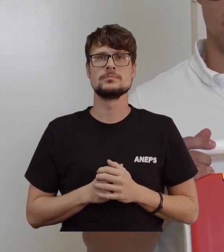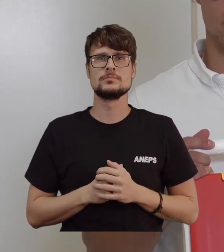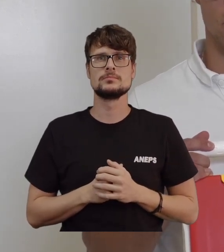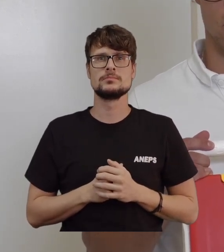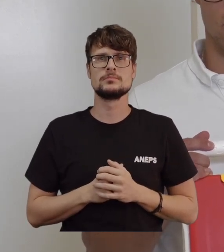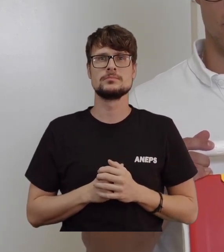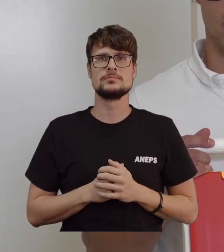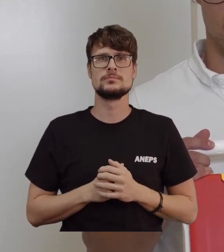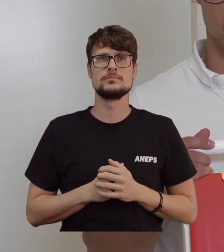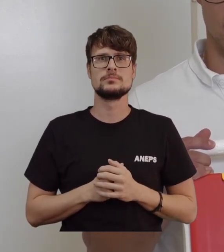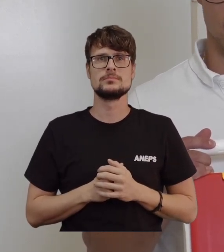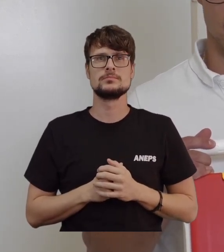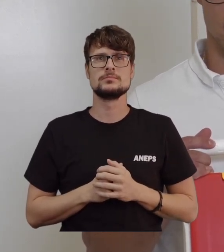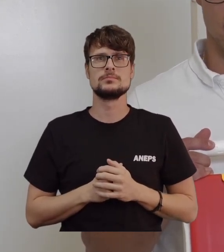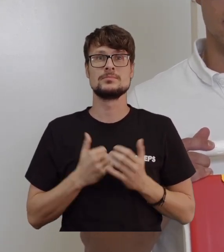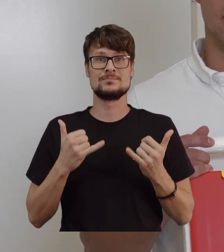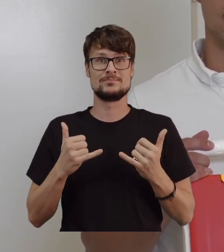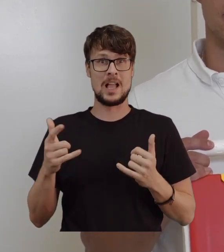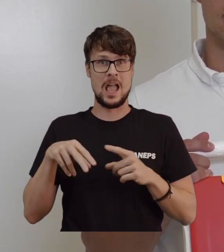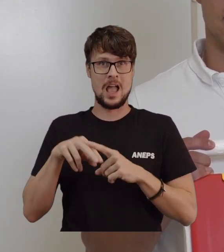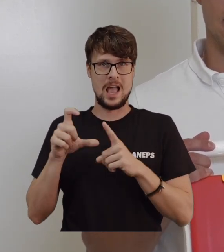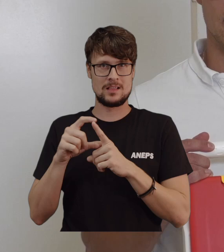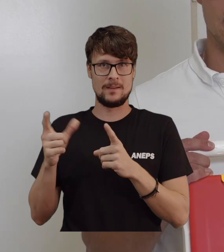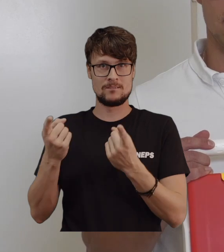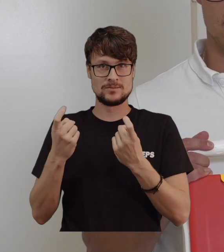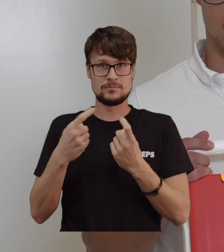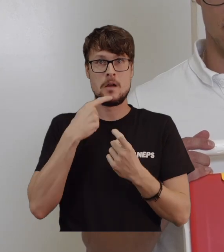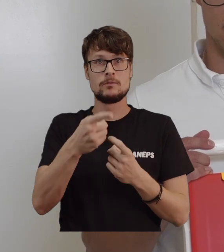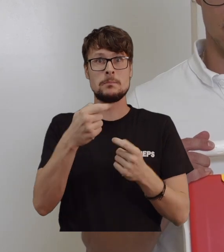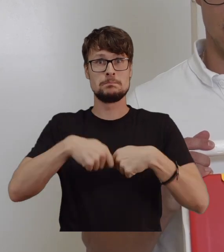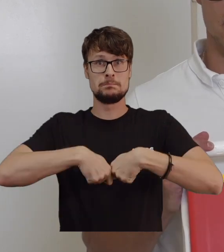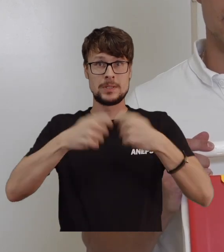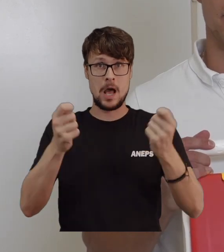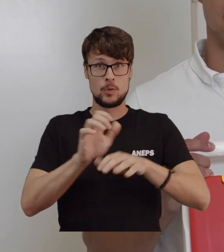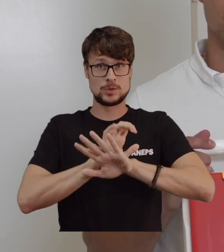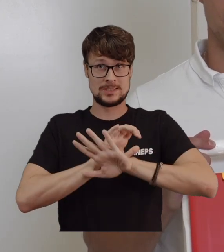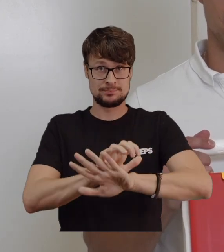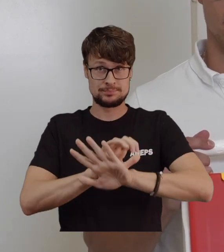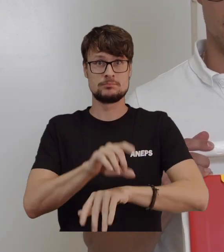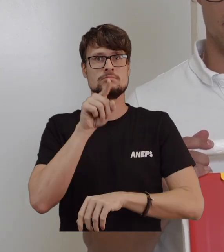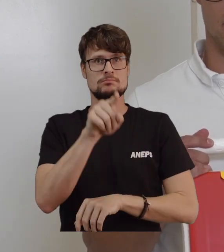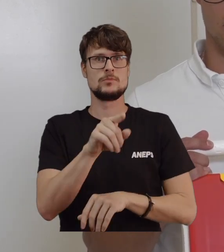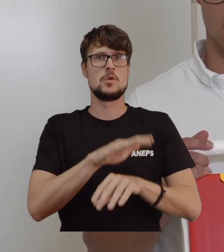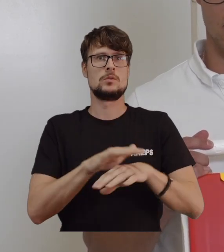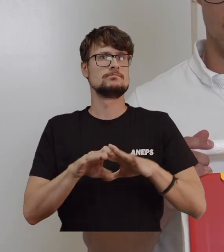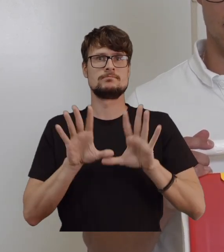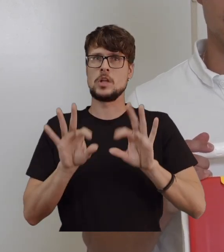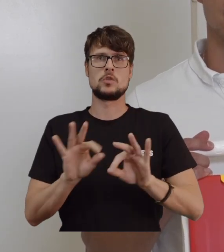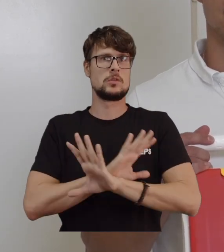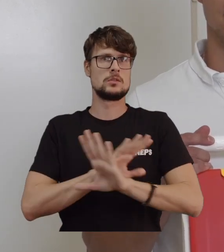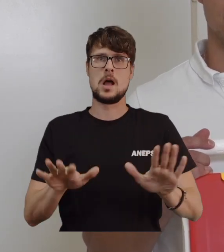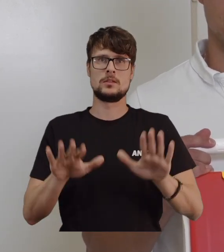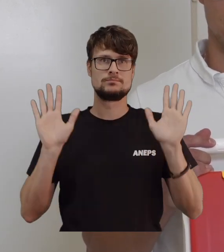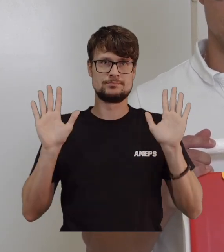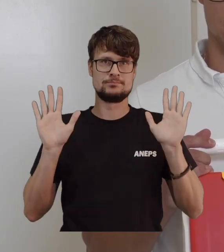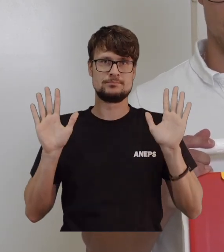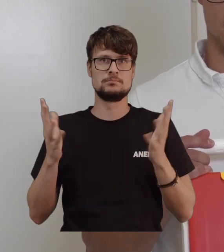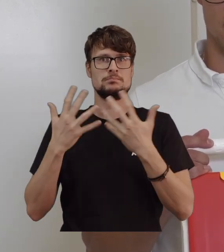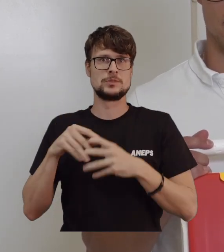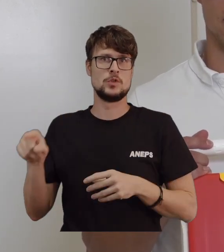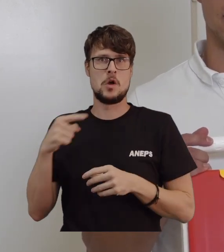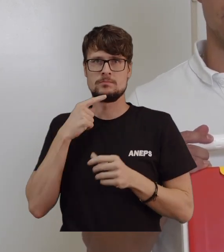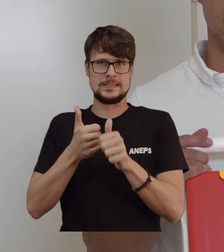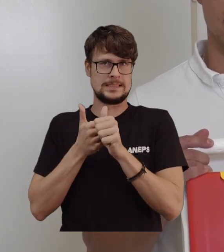dokonale pritom uvoľňujeme hrudník. Keď nás AED vyzve, aby sme prerušili kompresie hrudníka, nedotýkame